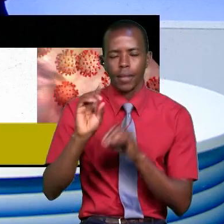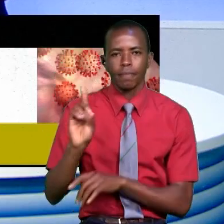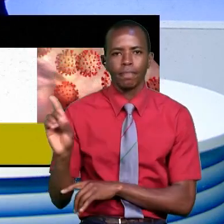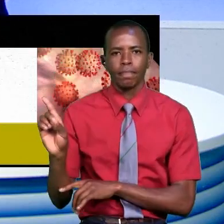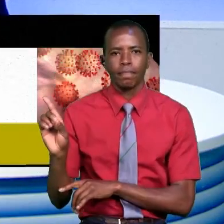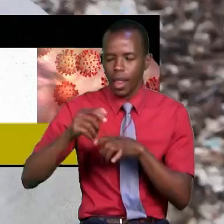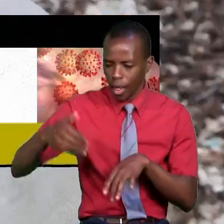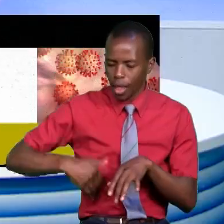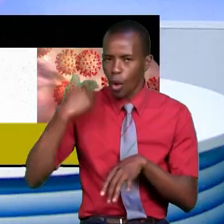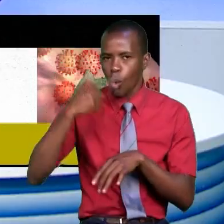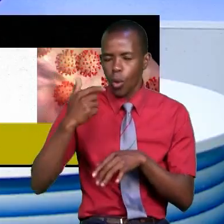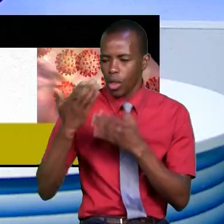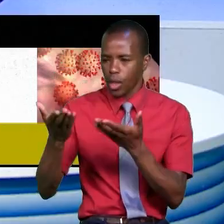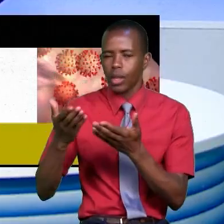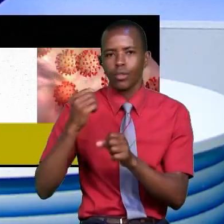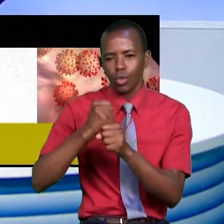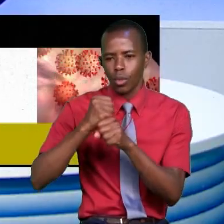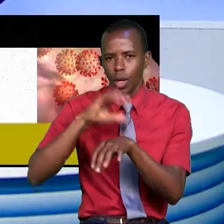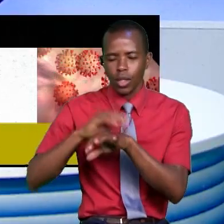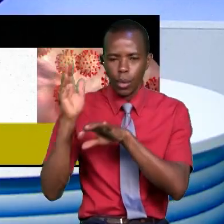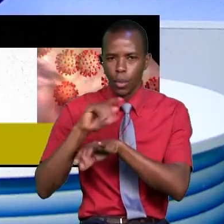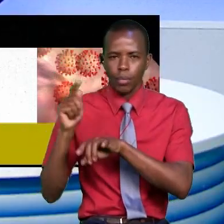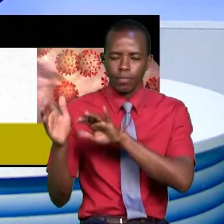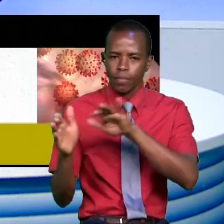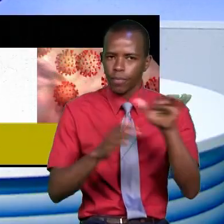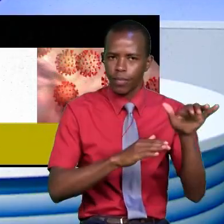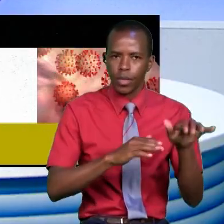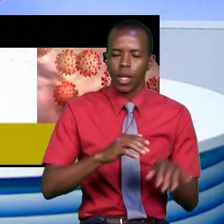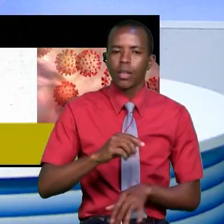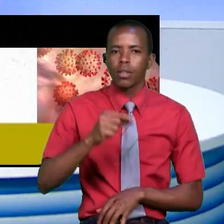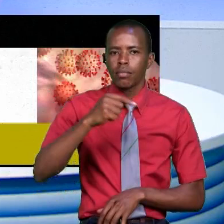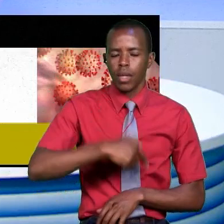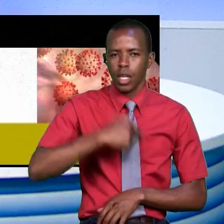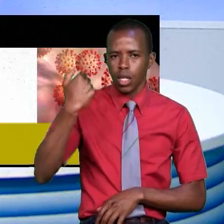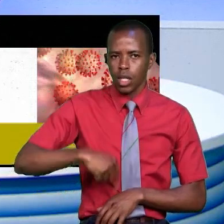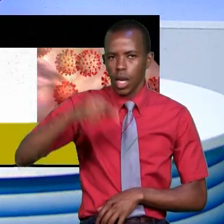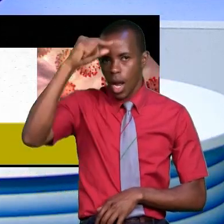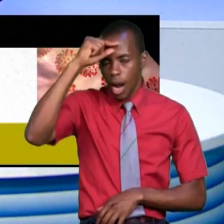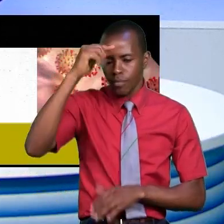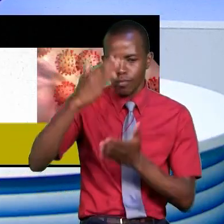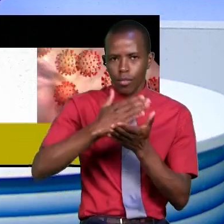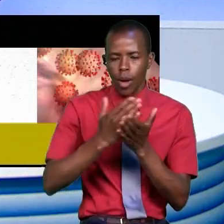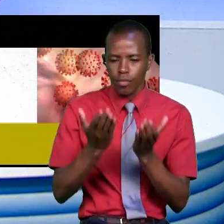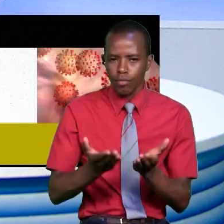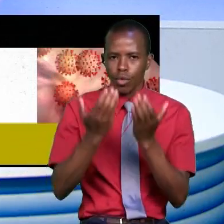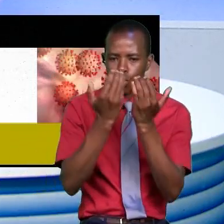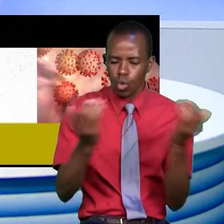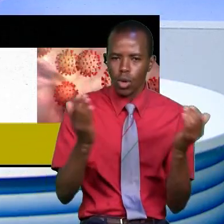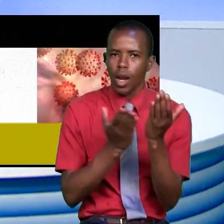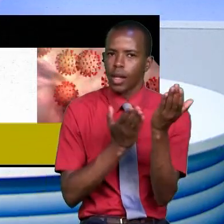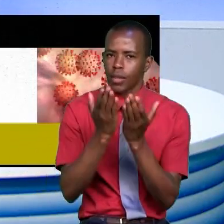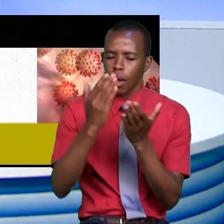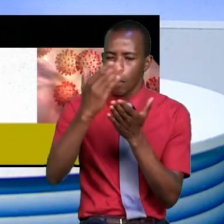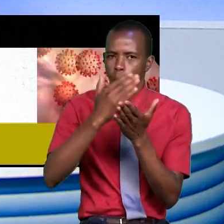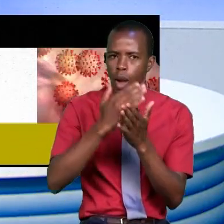hii. These kind of jobs. Serikali ya Uchina inaendeleza mikakati ya kuboresha huduma za watoto kama njia mojawapo ya